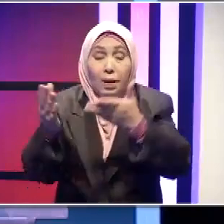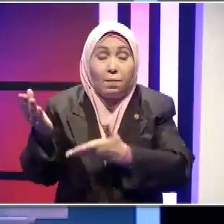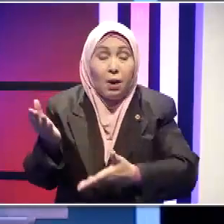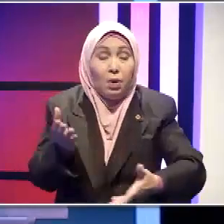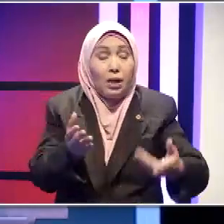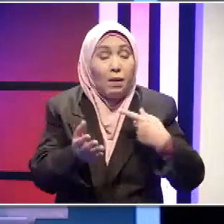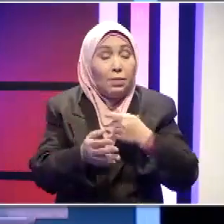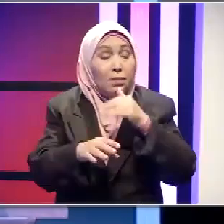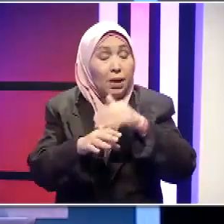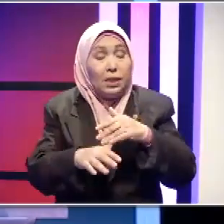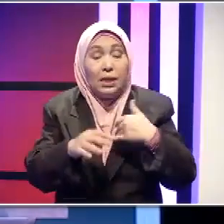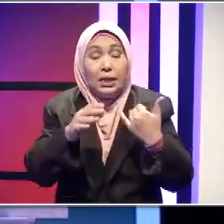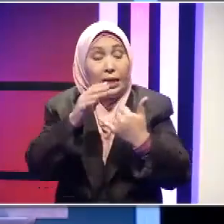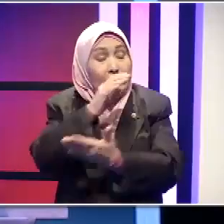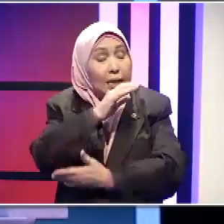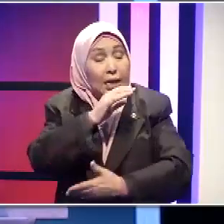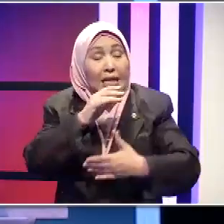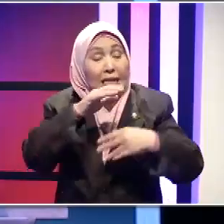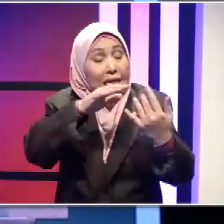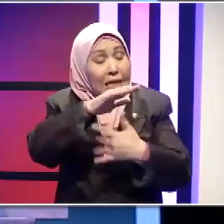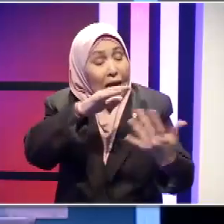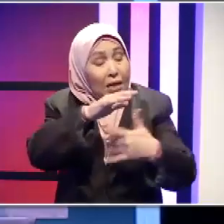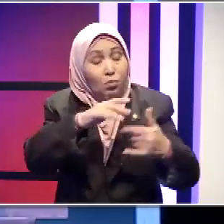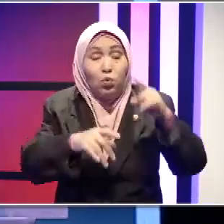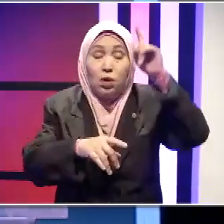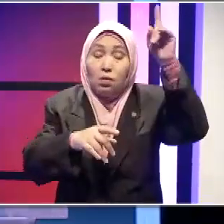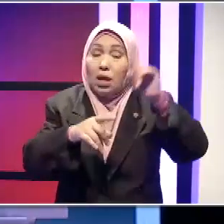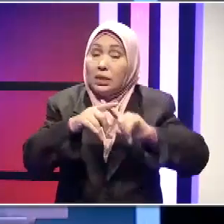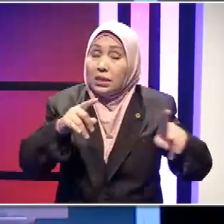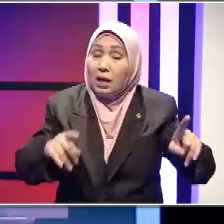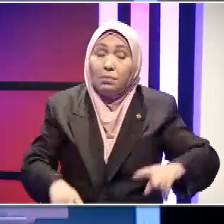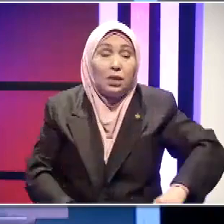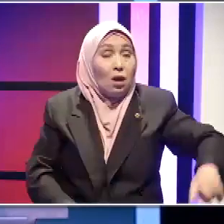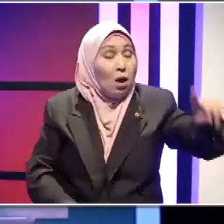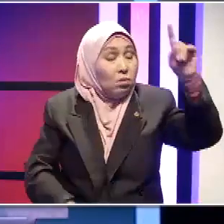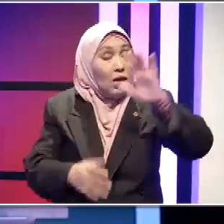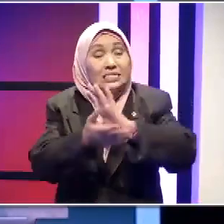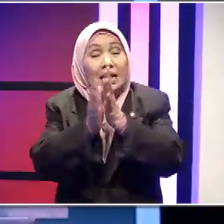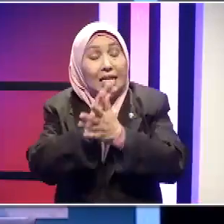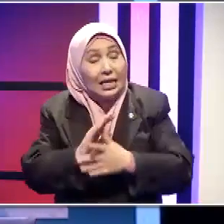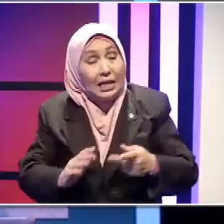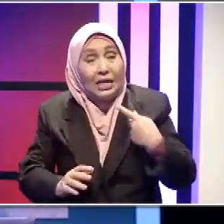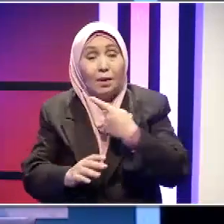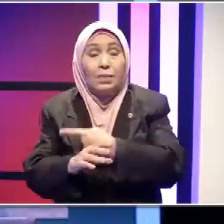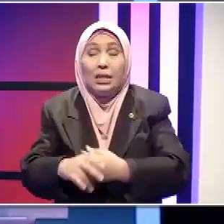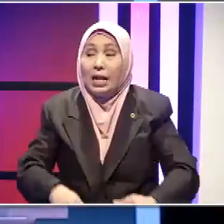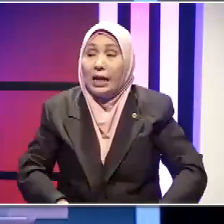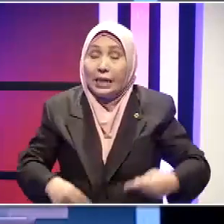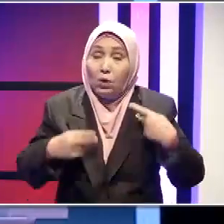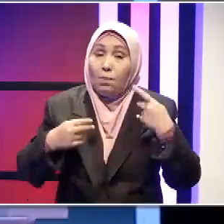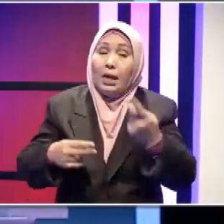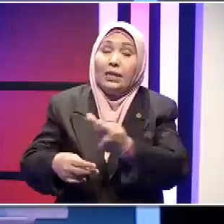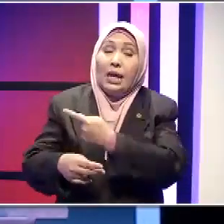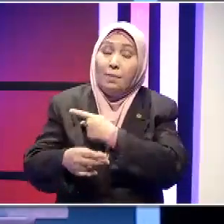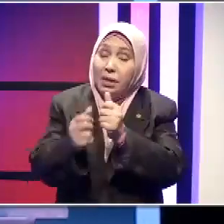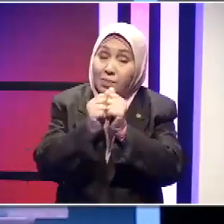kami kepada neraka Mu ya Allah akan tetapi Ya Allah Jadikan kami dalam kehidupan kami